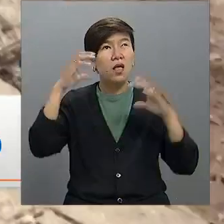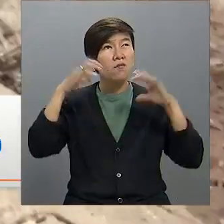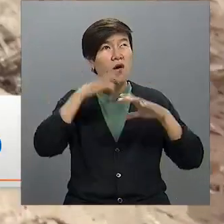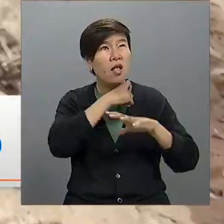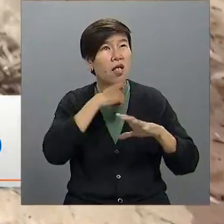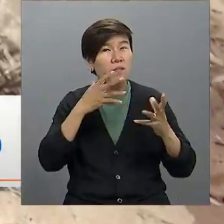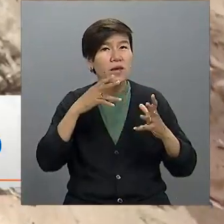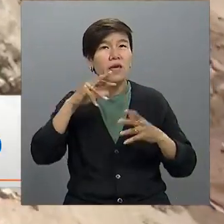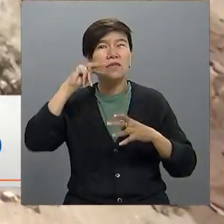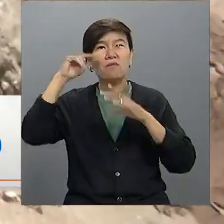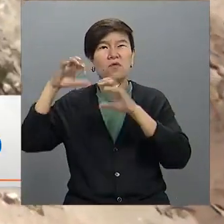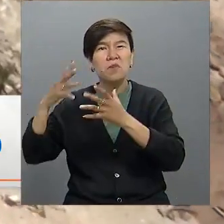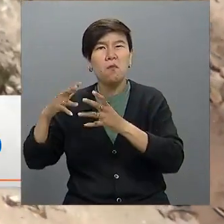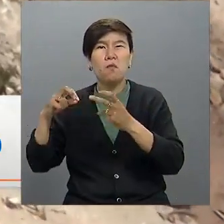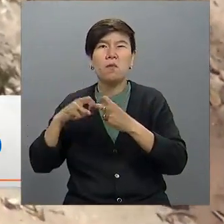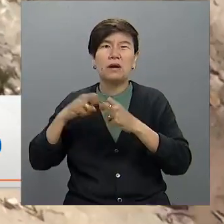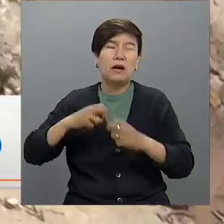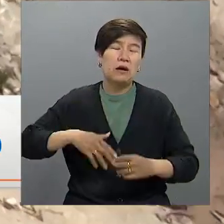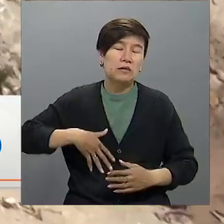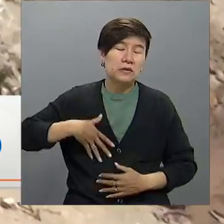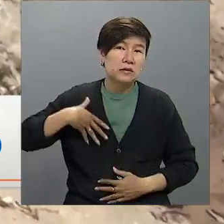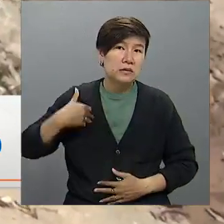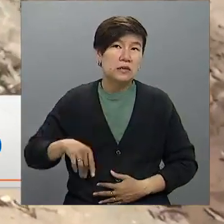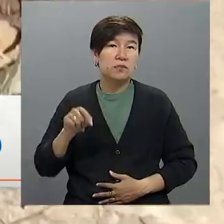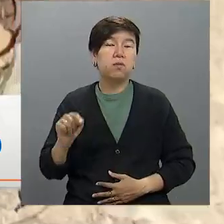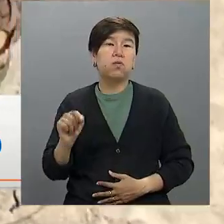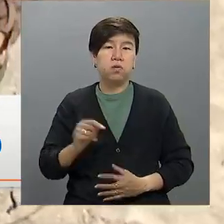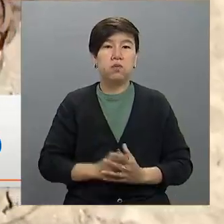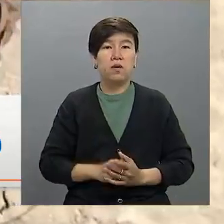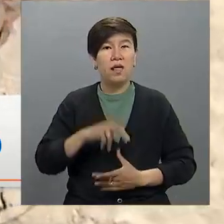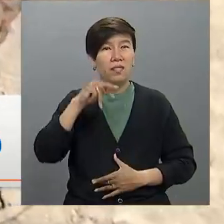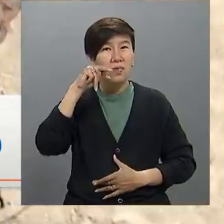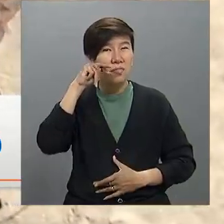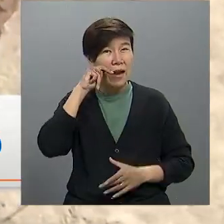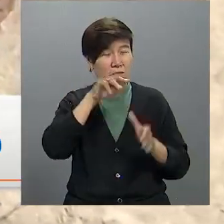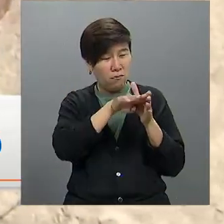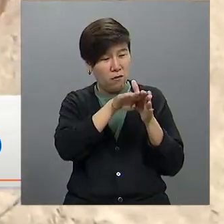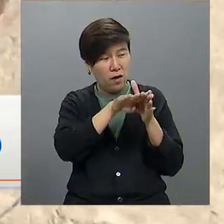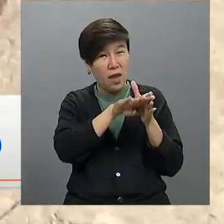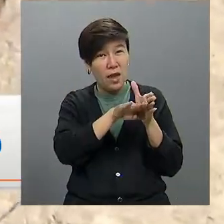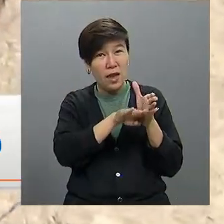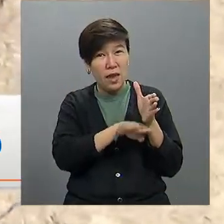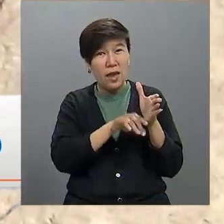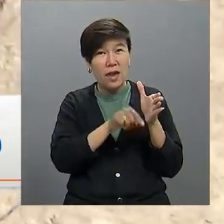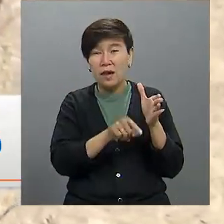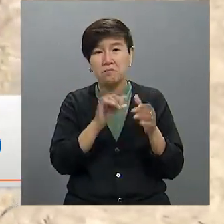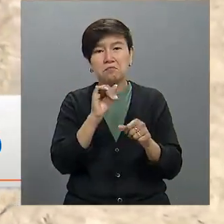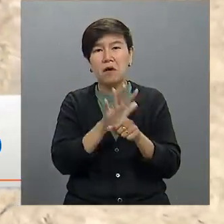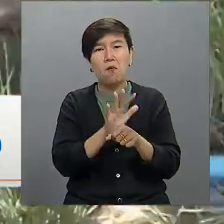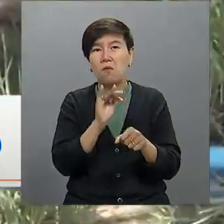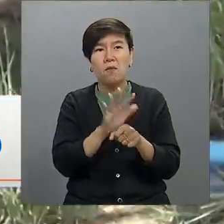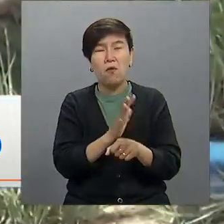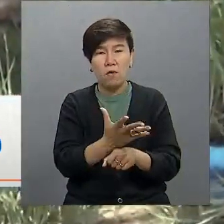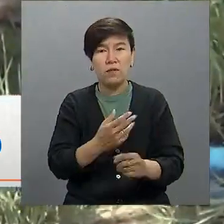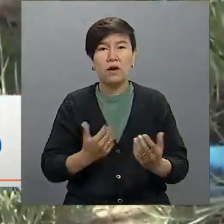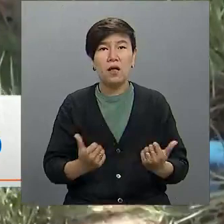ะเดือดร้อนหนักมากเลยนะคะน้ำในบ่อมันก็จะแห้งขอดเลยไม่เพียงพอค่ะแล้วบางทีน้ำที่ได้มาเ